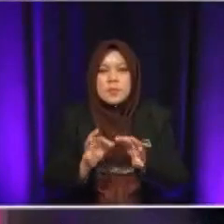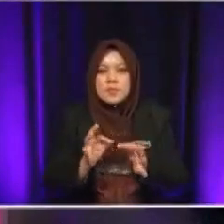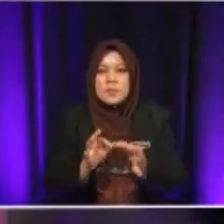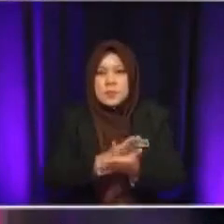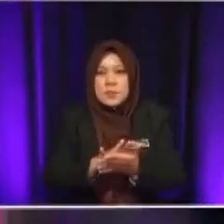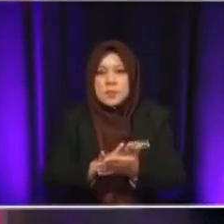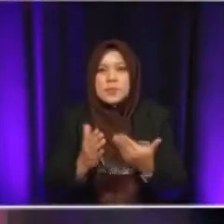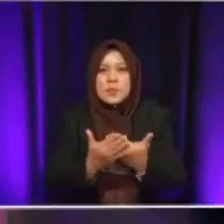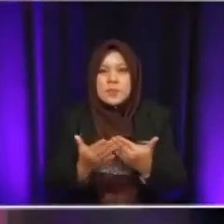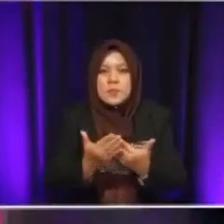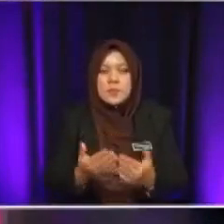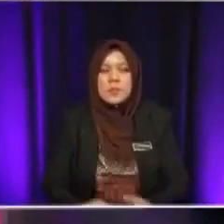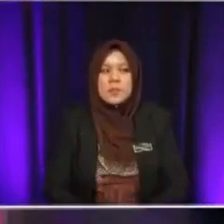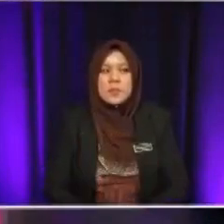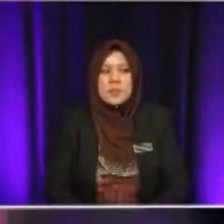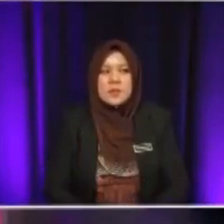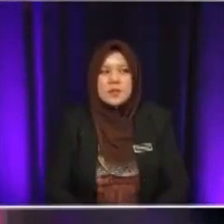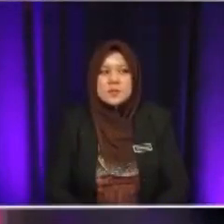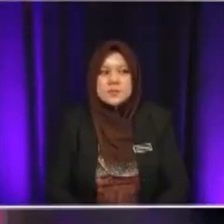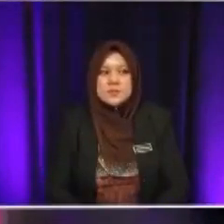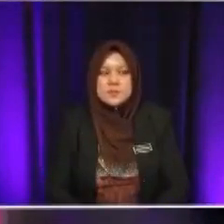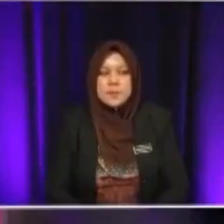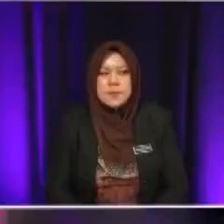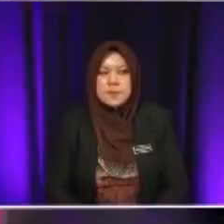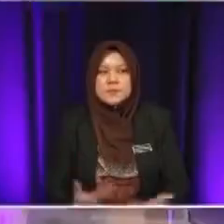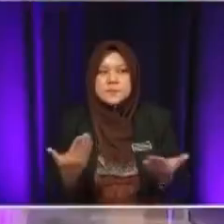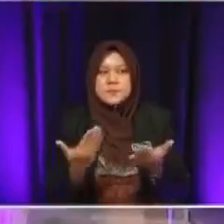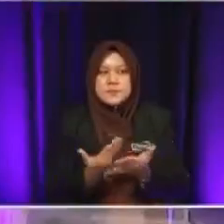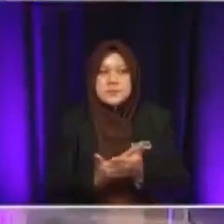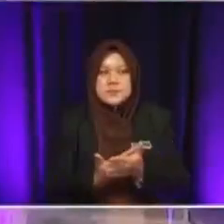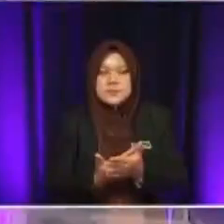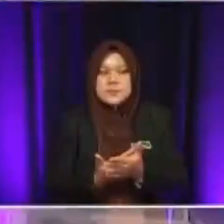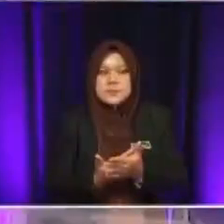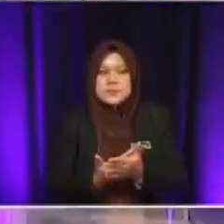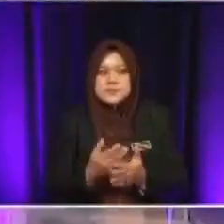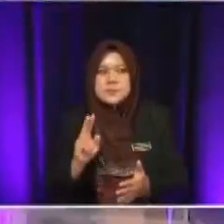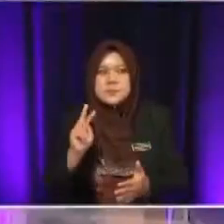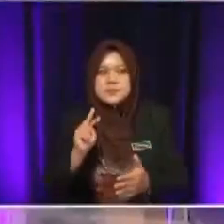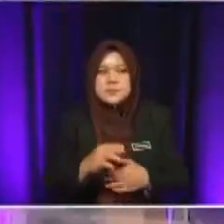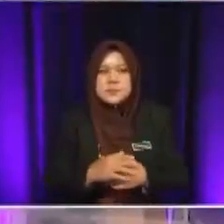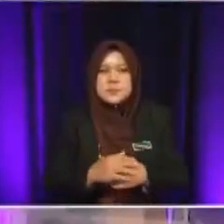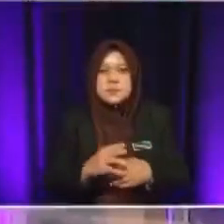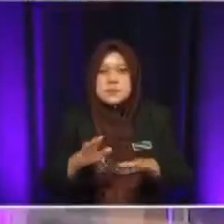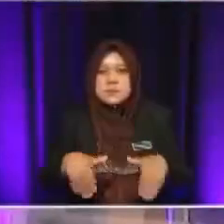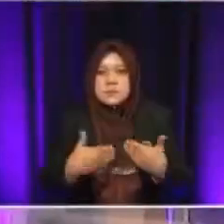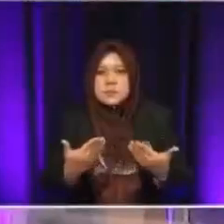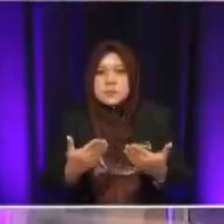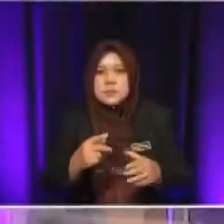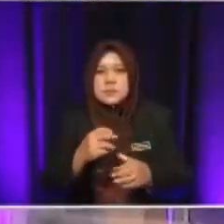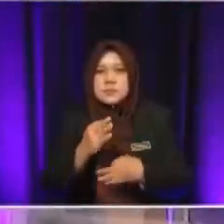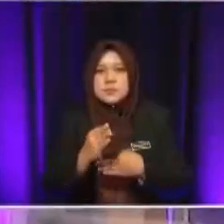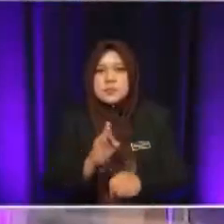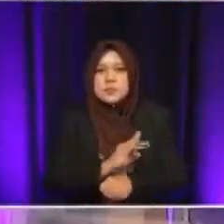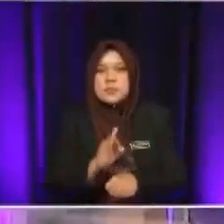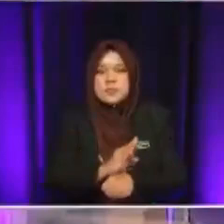kita. Okay, kita dah dapat yang ni. Okay, barulah kita akan test nanti macam mana dia akan berfungsi.